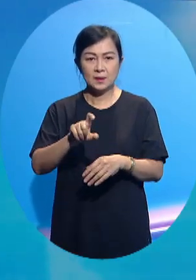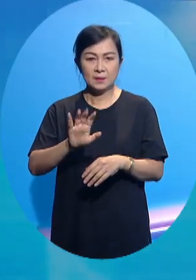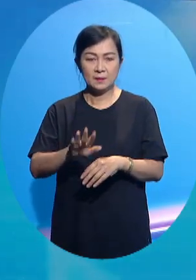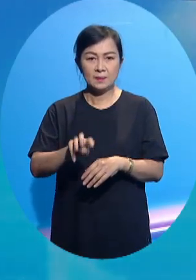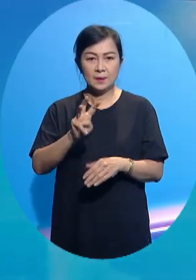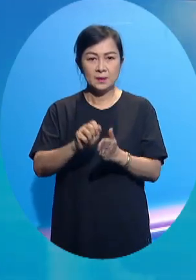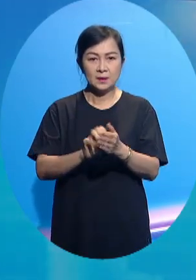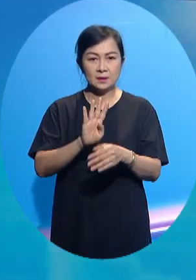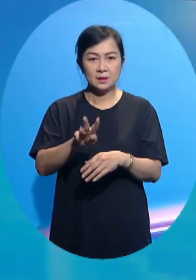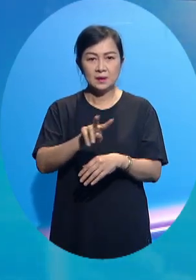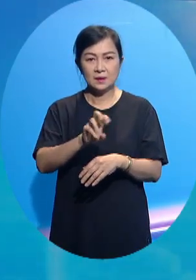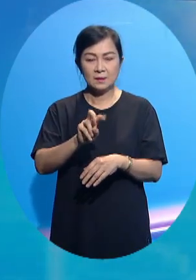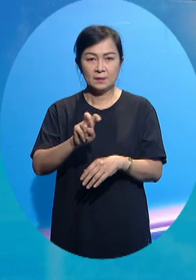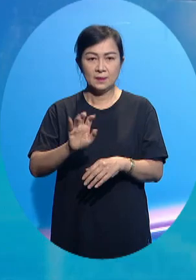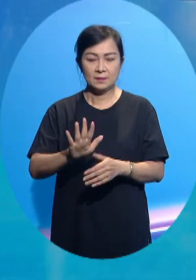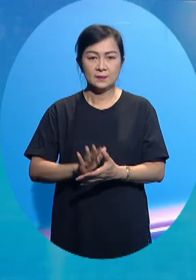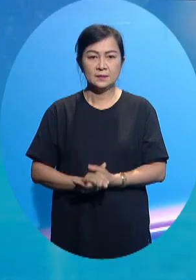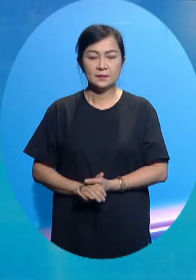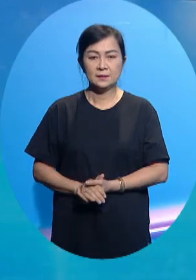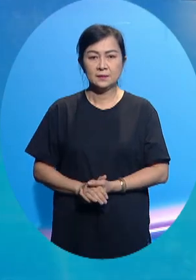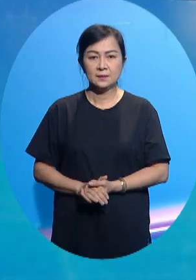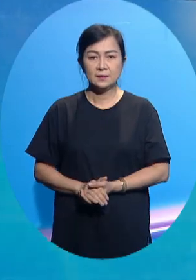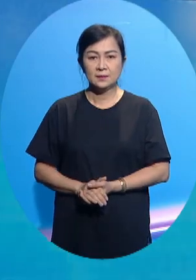1975 30 tháng 0 năm